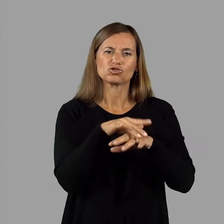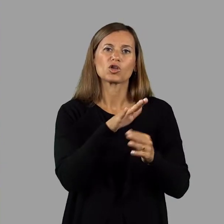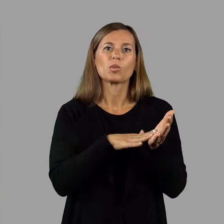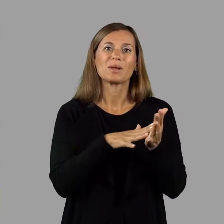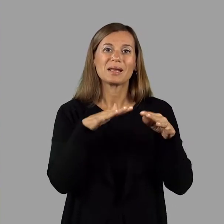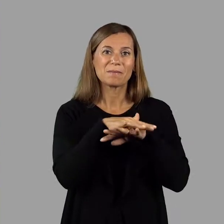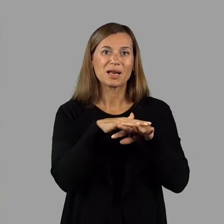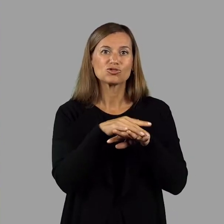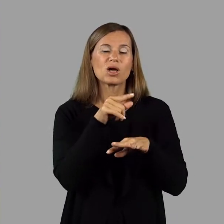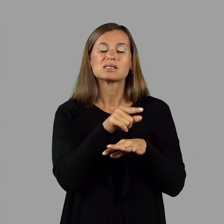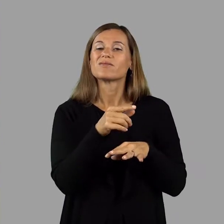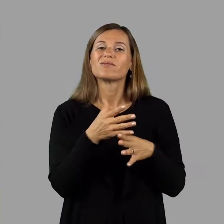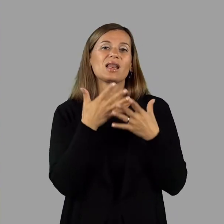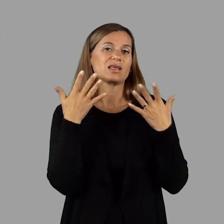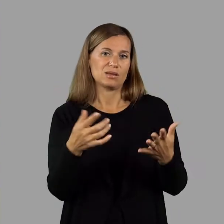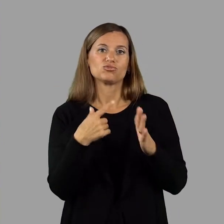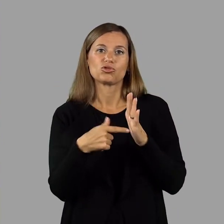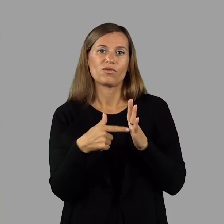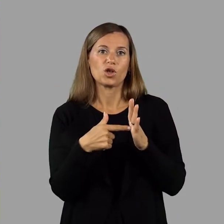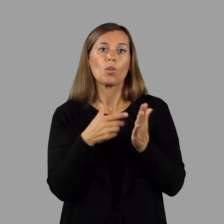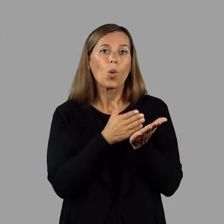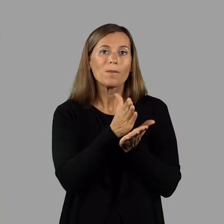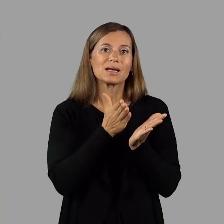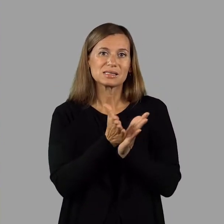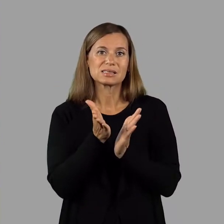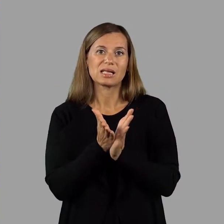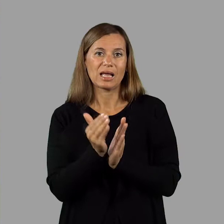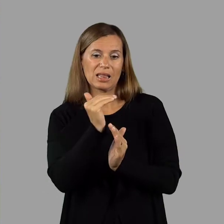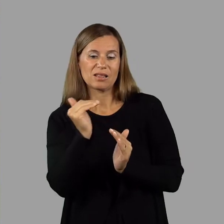nevronskih mrežah z velikim številom vmesnih nivojev.